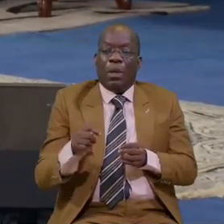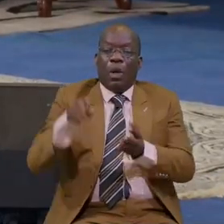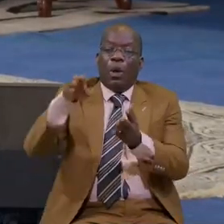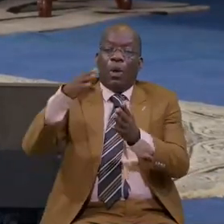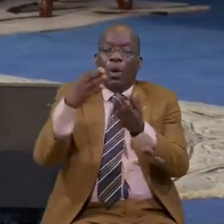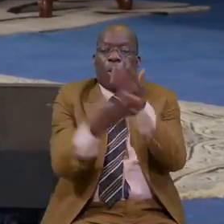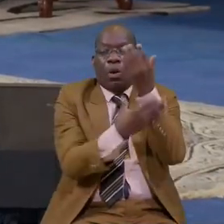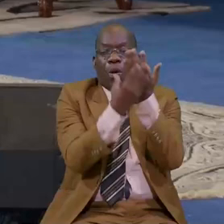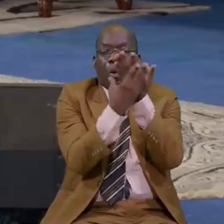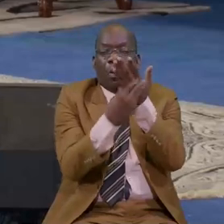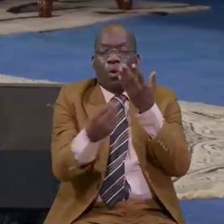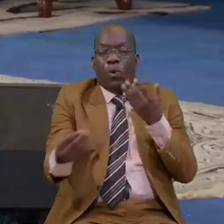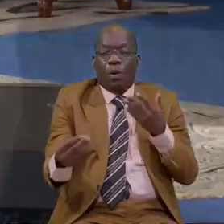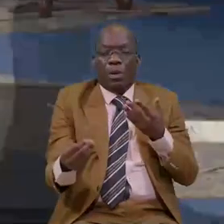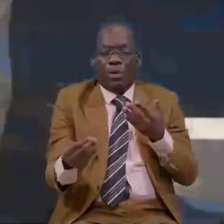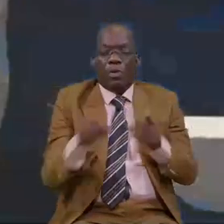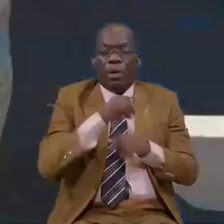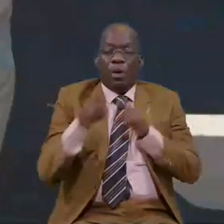troisième élément.